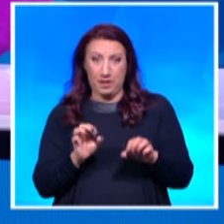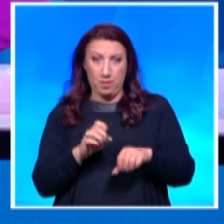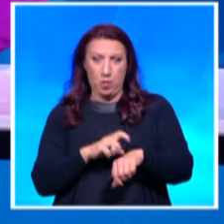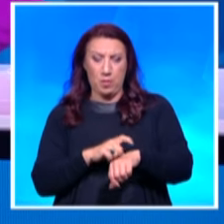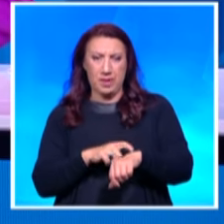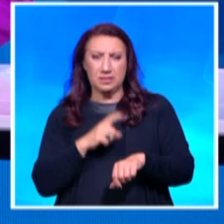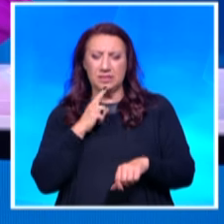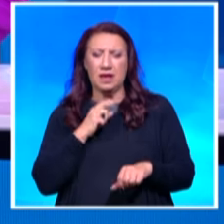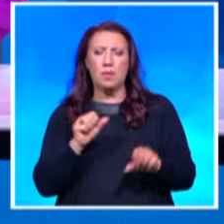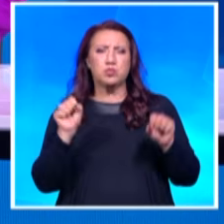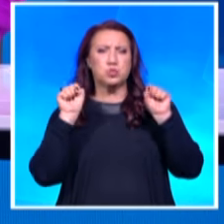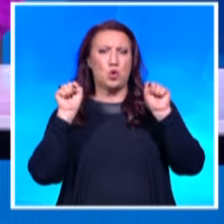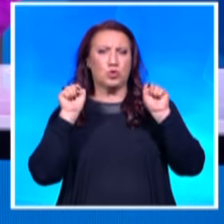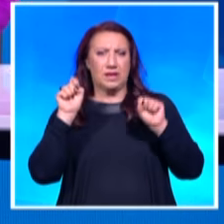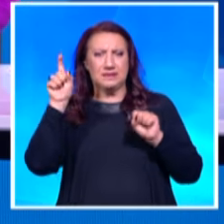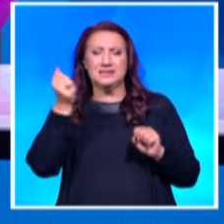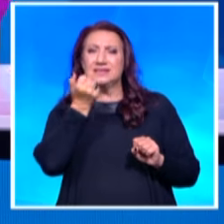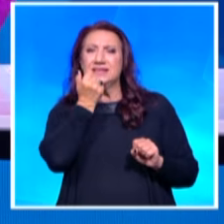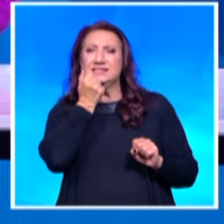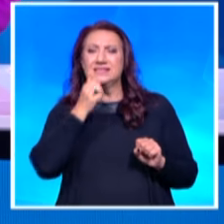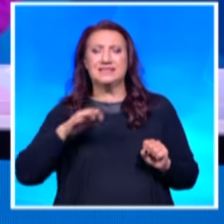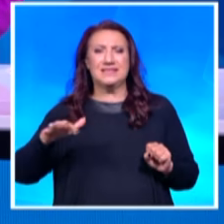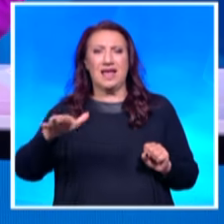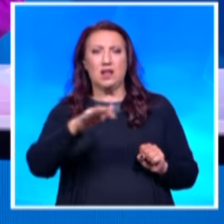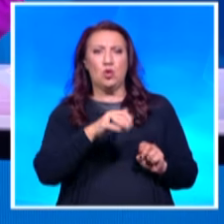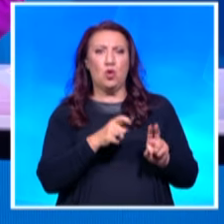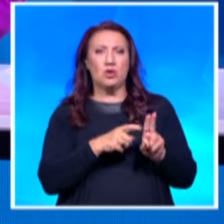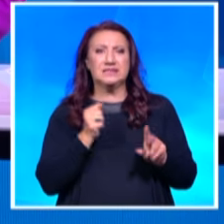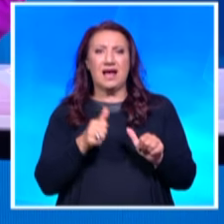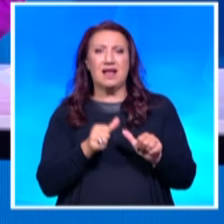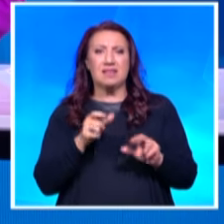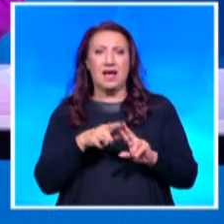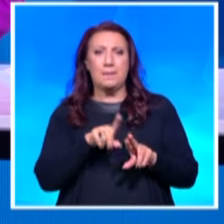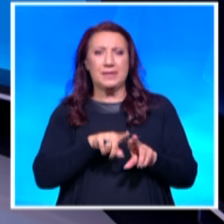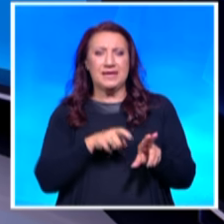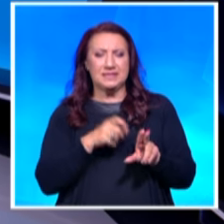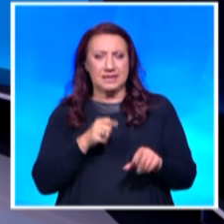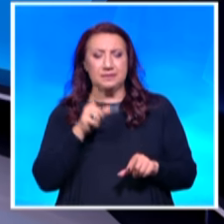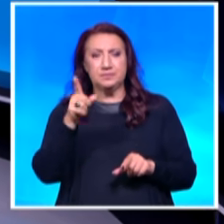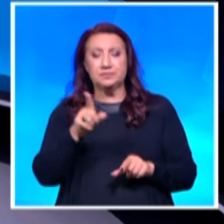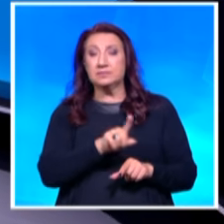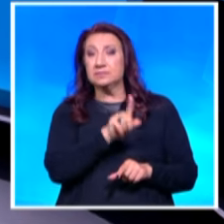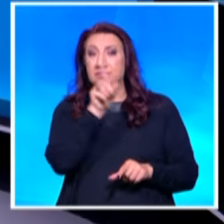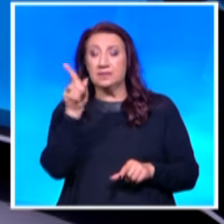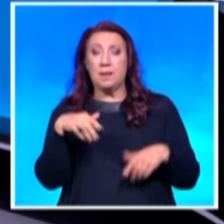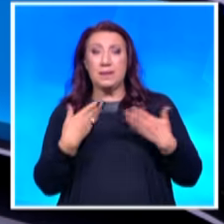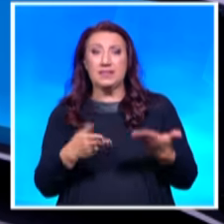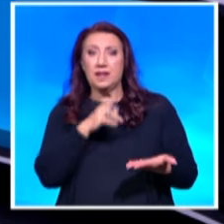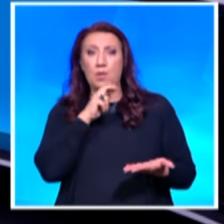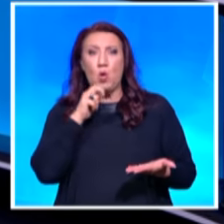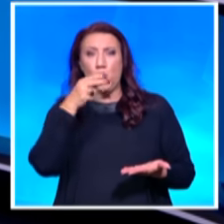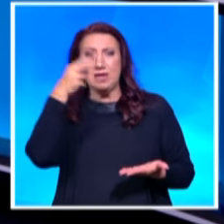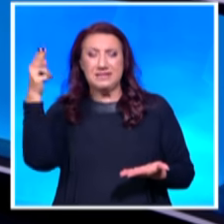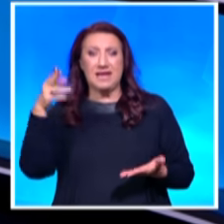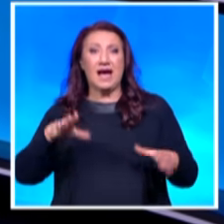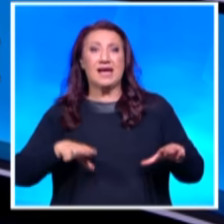протест на хората от Цалапица. Недоволните са пред полицейското управление в Стамбулийски. В момента виждате